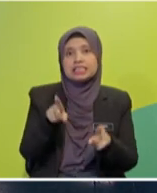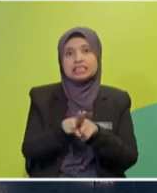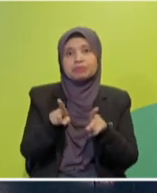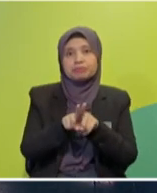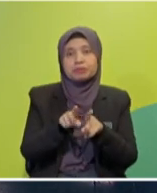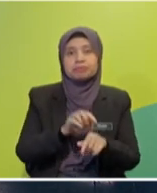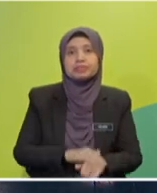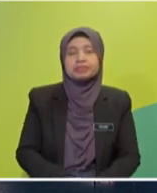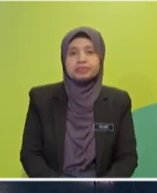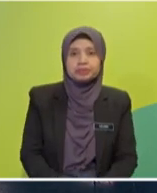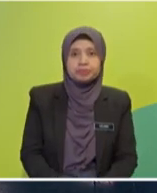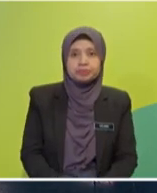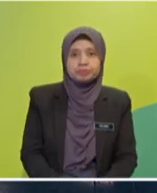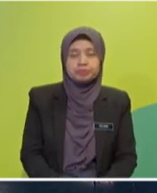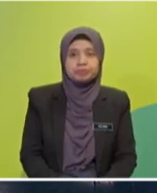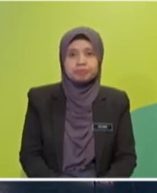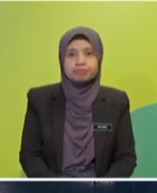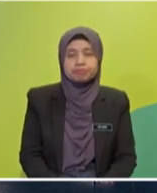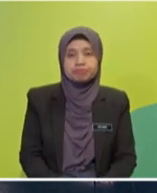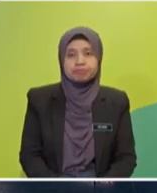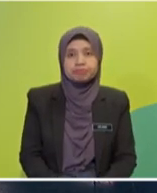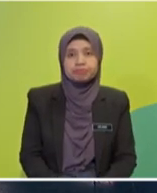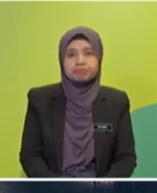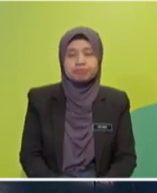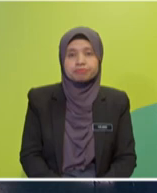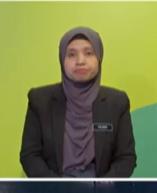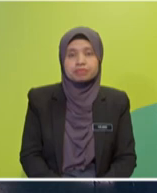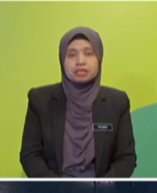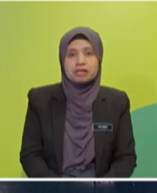suara sikit. Boleh kita nyanyi sekali lagi, jom cikgu? Jom kita nyanyi lagi sekali. Sebab Hanif